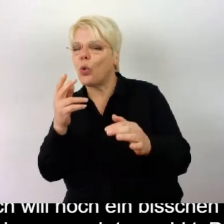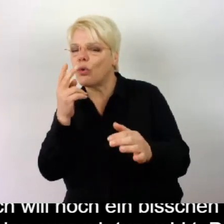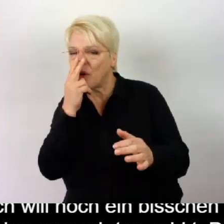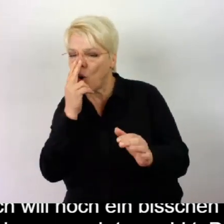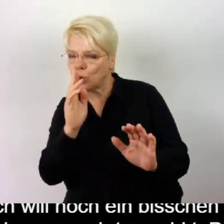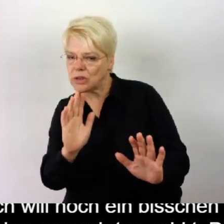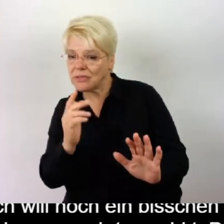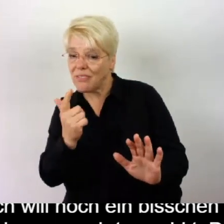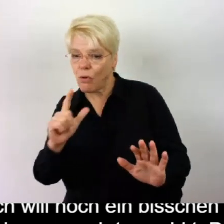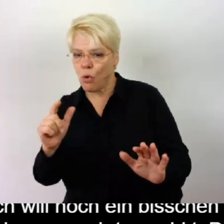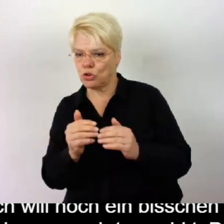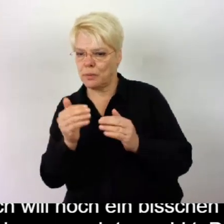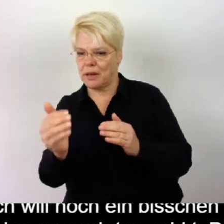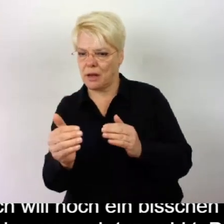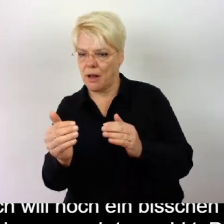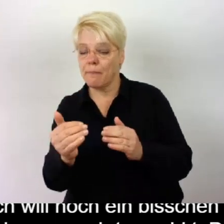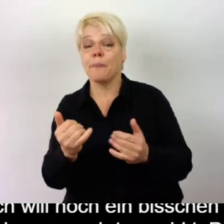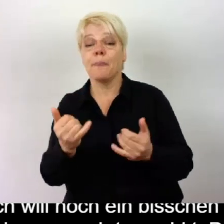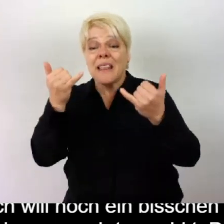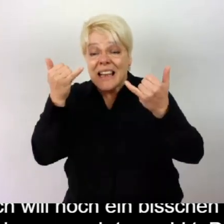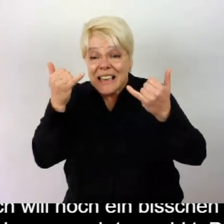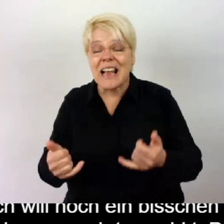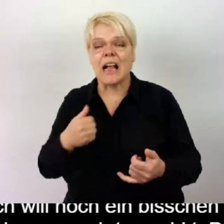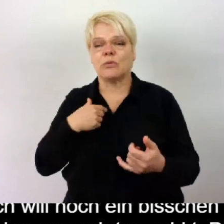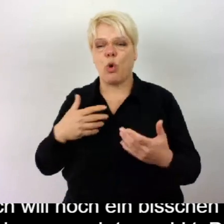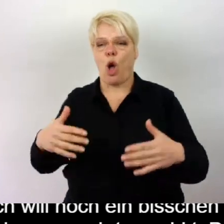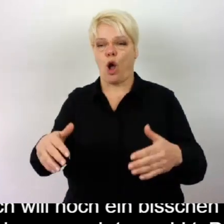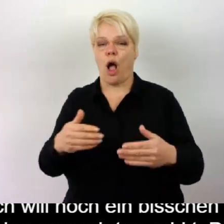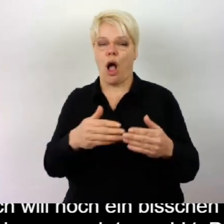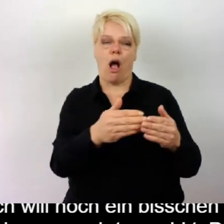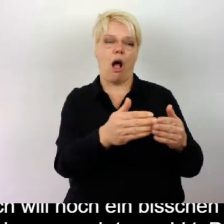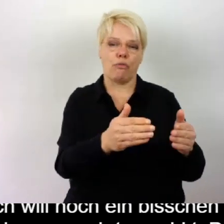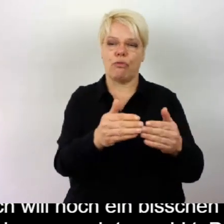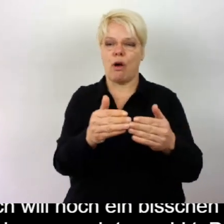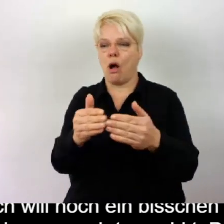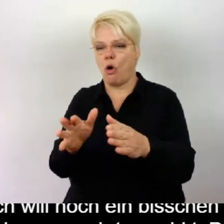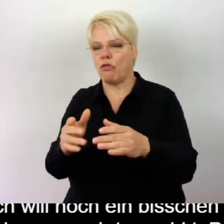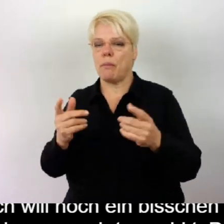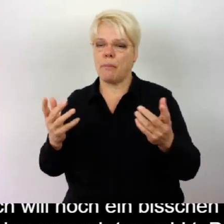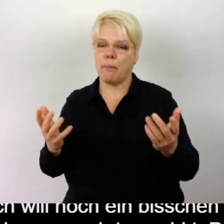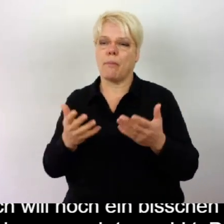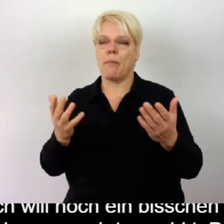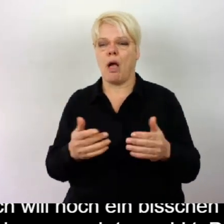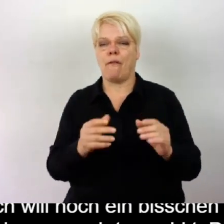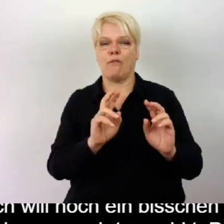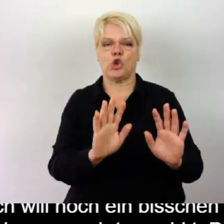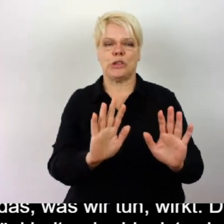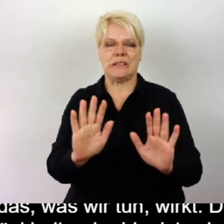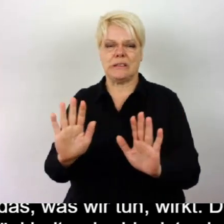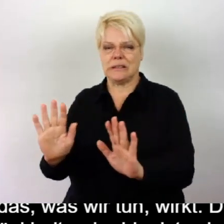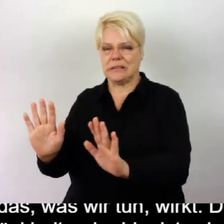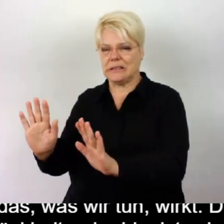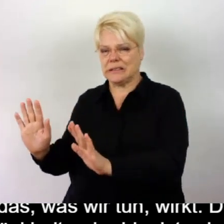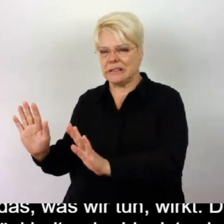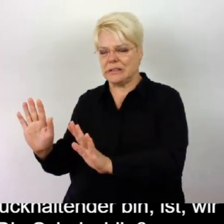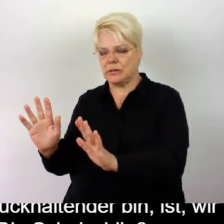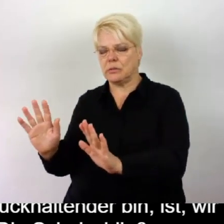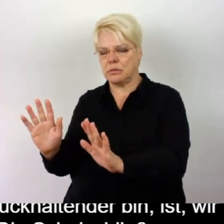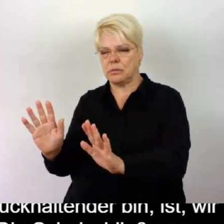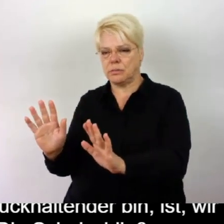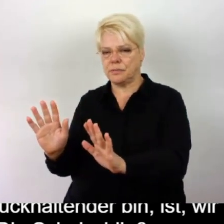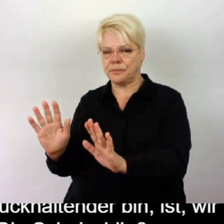finde ich. Auch mit den Masken funktioniert ganz gut, kann man sagen. So. Die ersten Schulmaßnahmen, was wir erleben, auch sehr